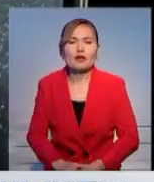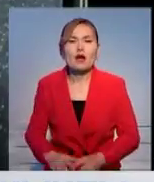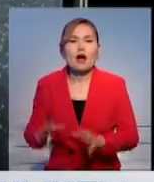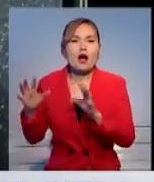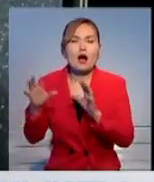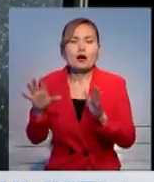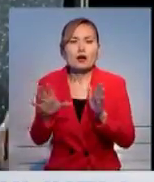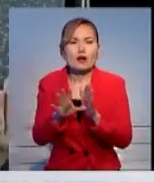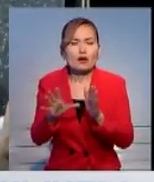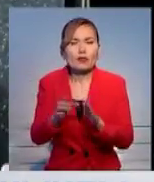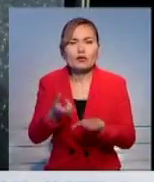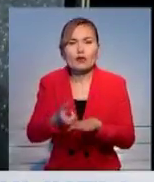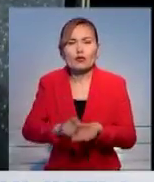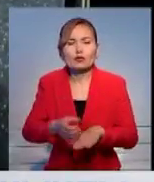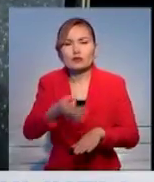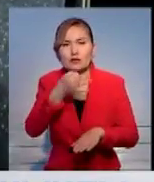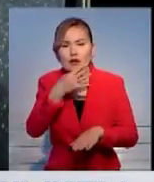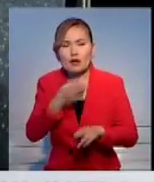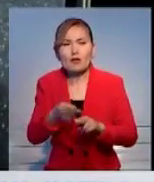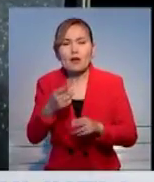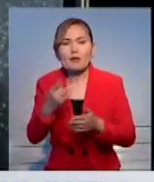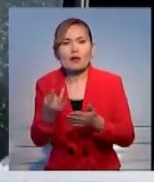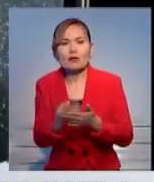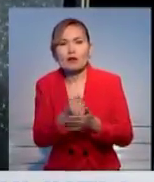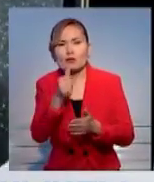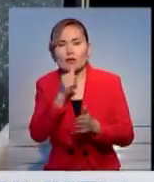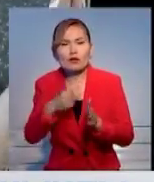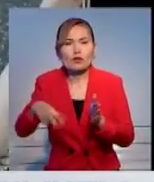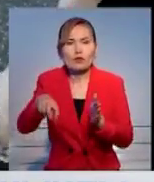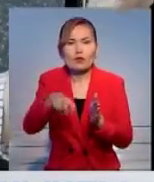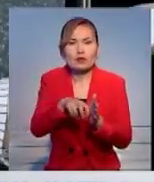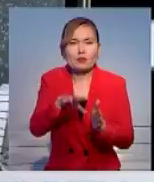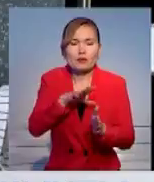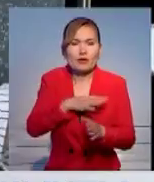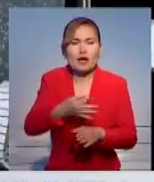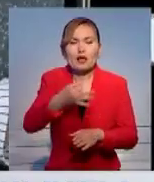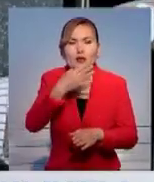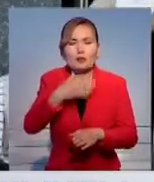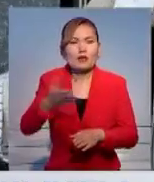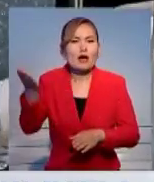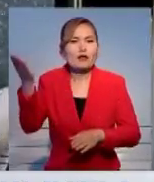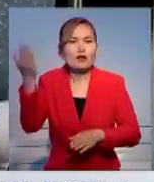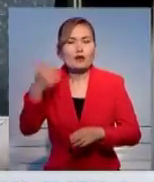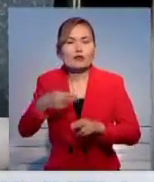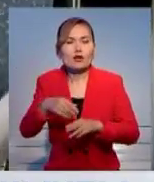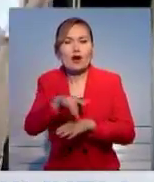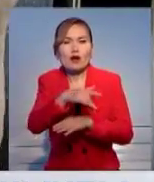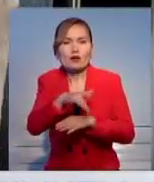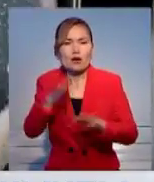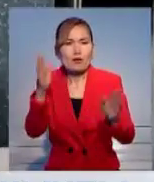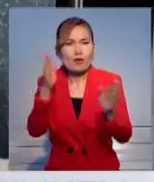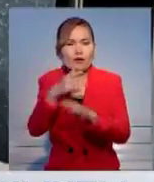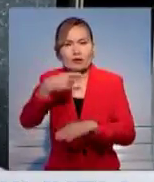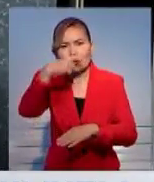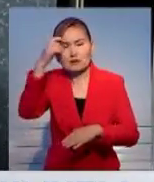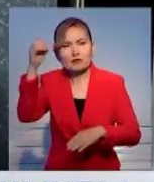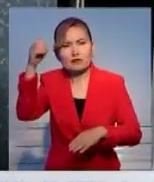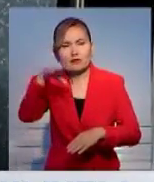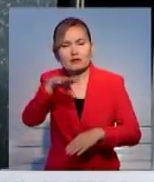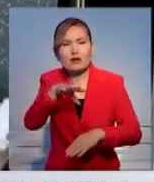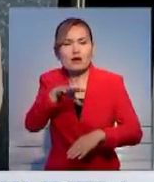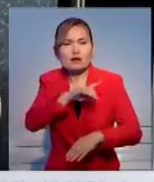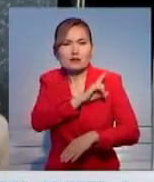Электроавтобус көңілінен шықты. Көлікке алғаш міндім. Әлі де талай отырамын деп ойлаймын. Бұрын ыстық ауа райында адамы көп, қапырық қоғамдық көлікке отыра